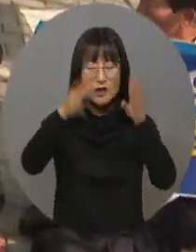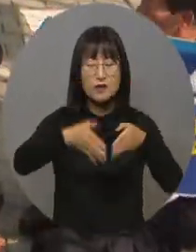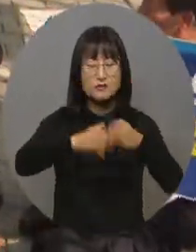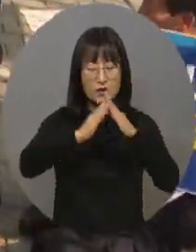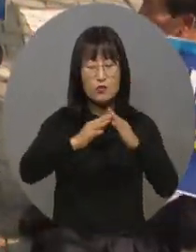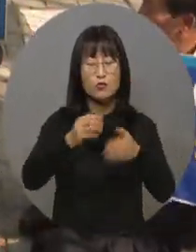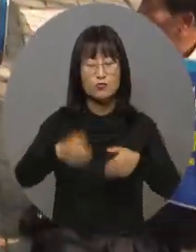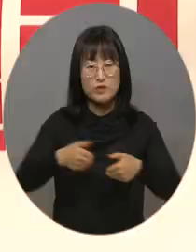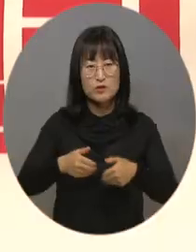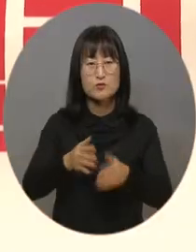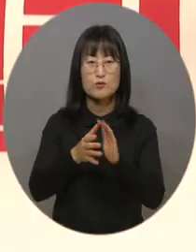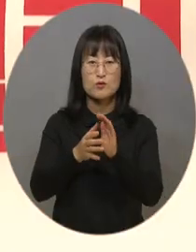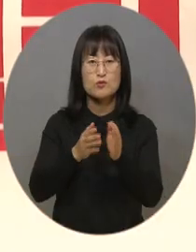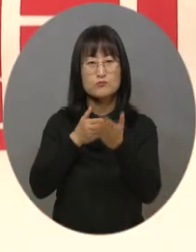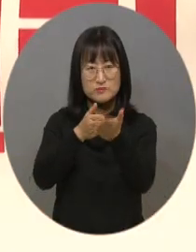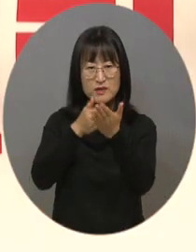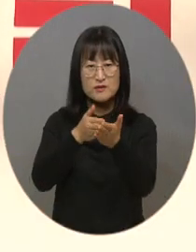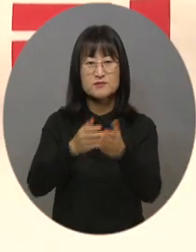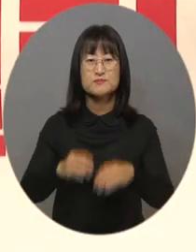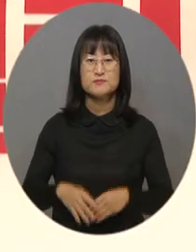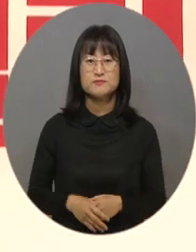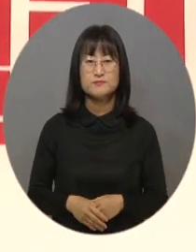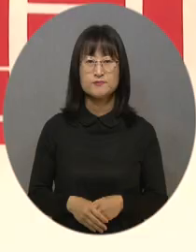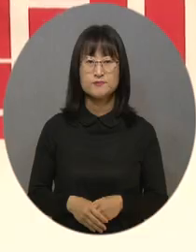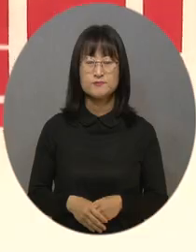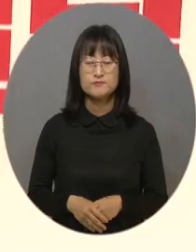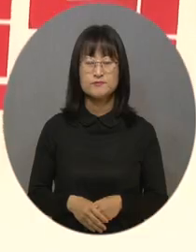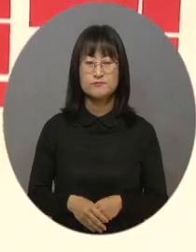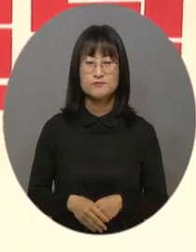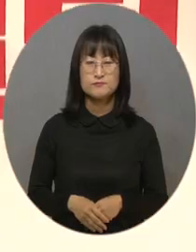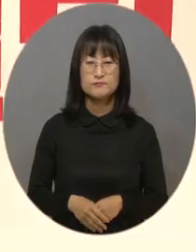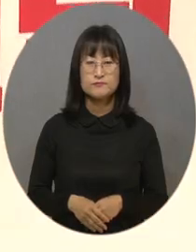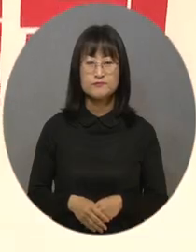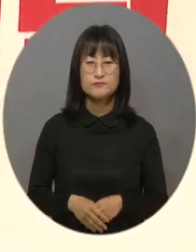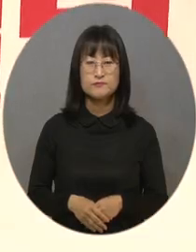호소했습니다. 복지TV 뉴스 김정현입니다.